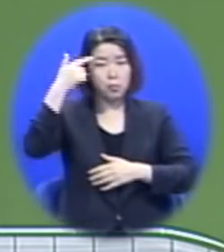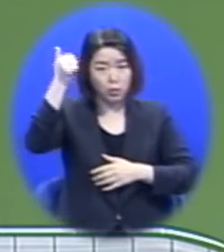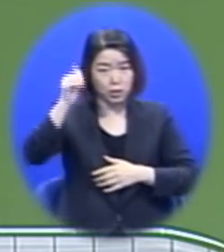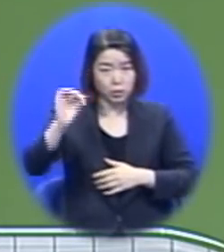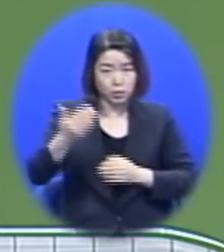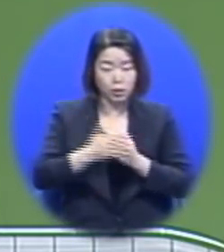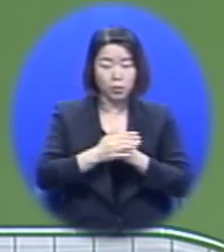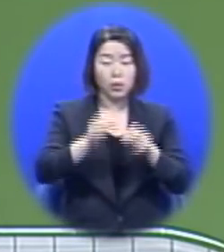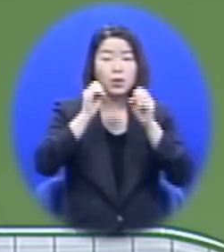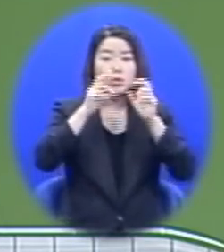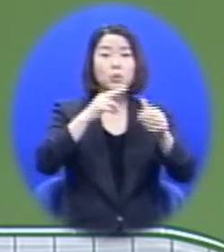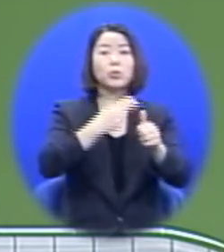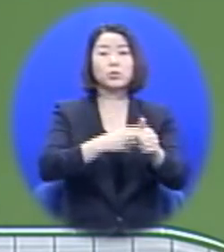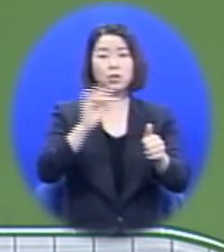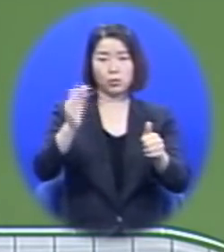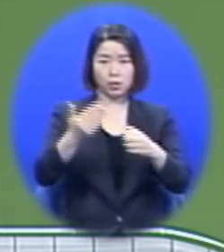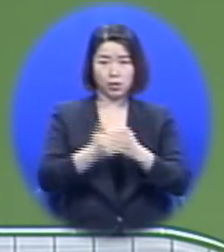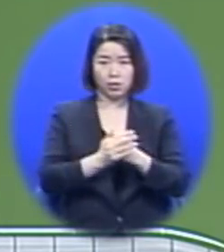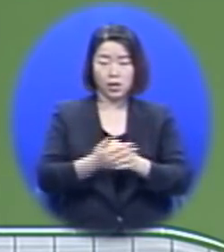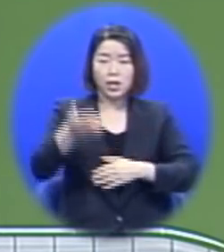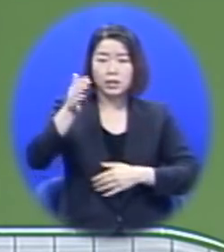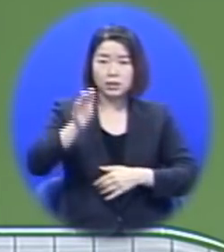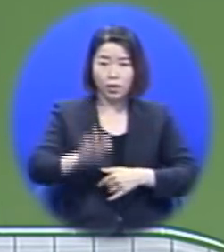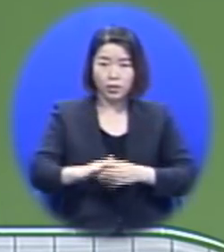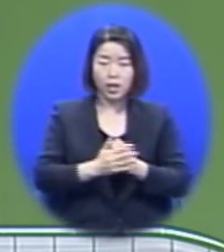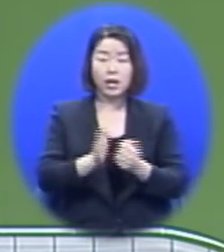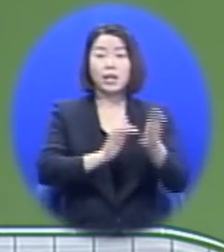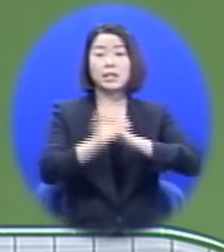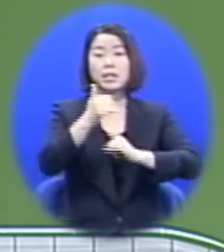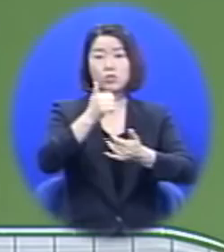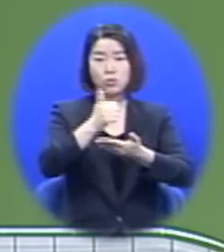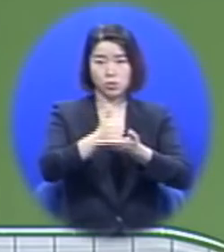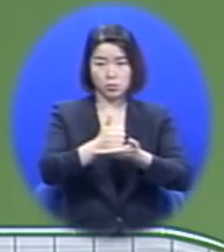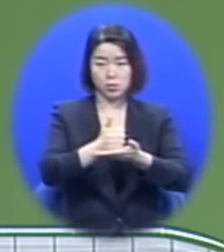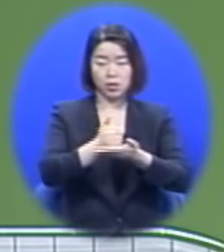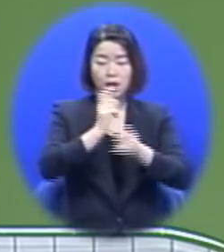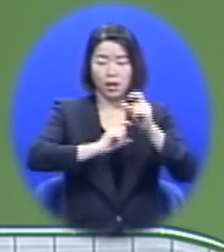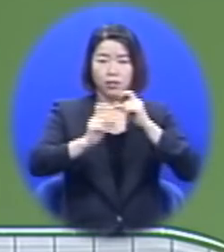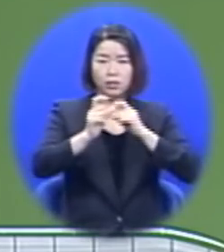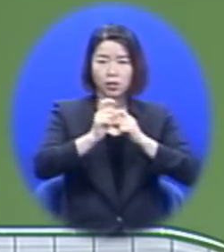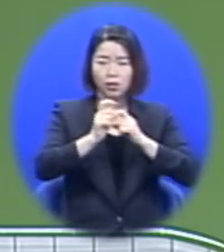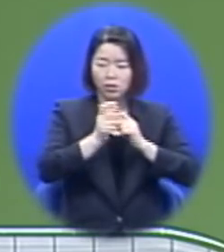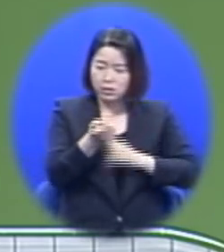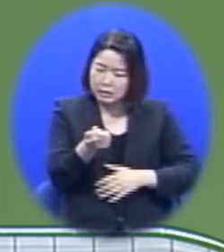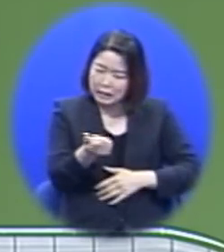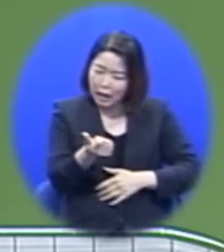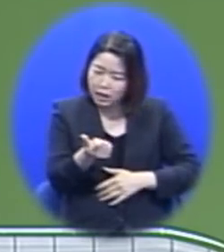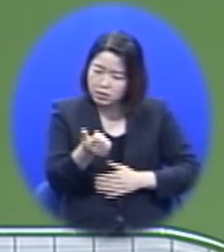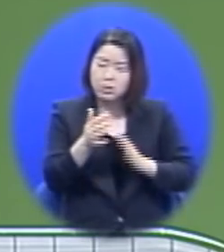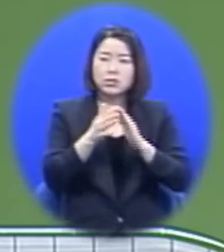됐습니다. 아 그런데 예수님은 더 적은 분으로 여겨지는